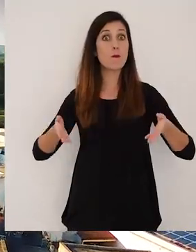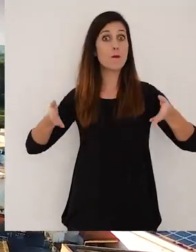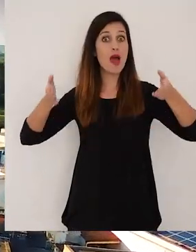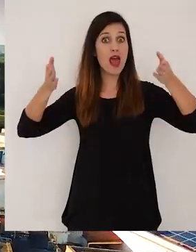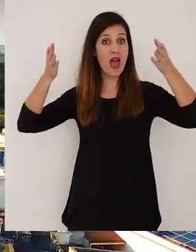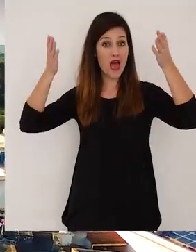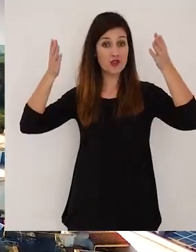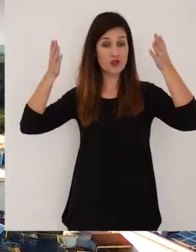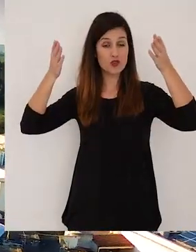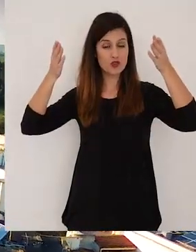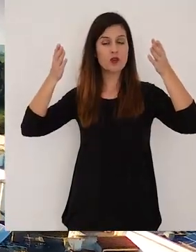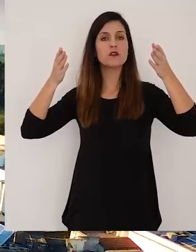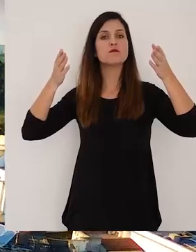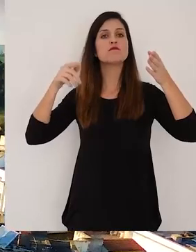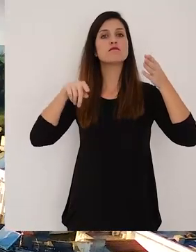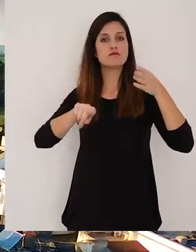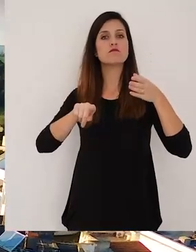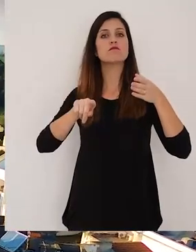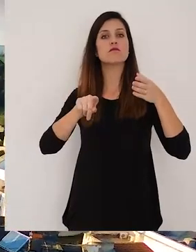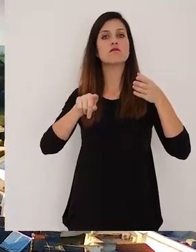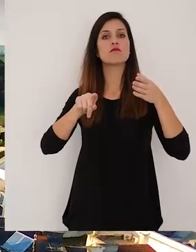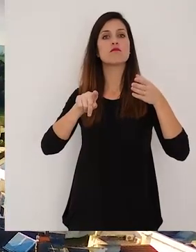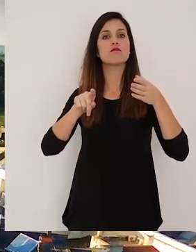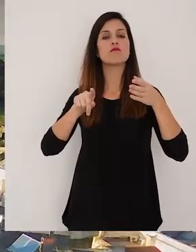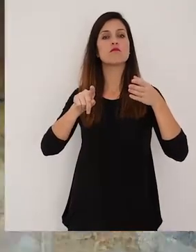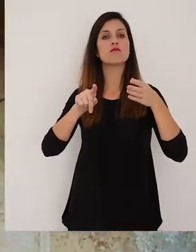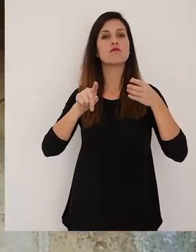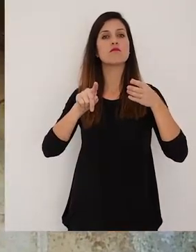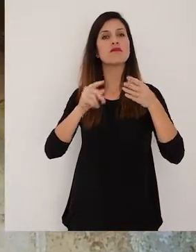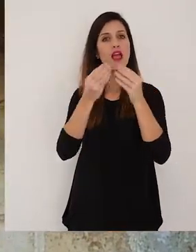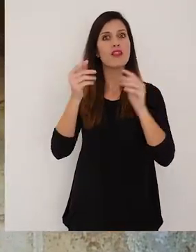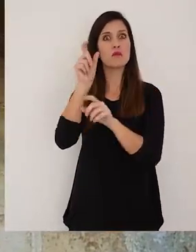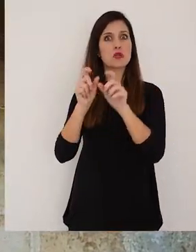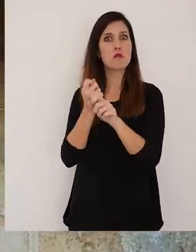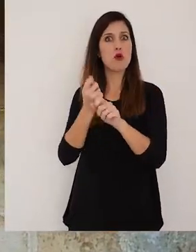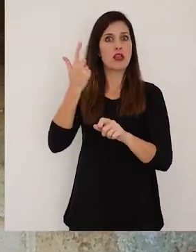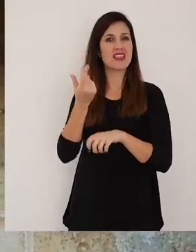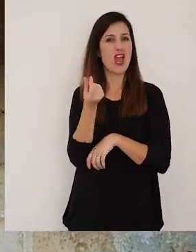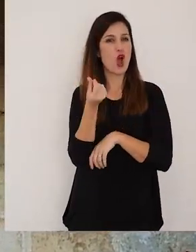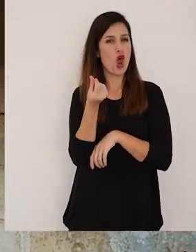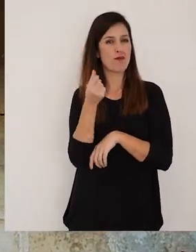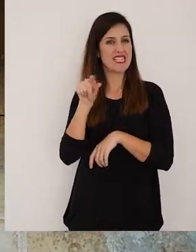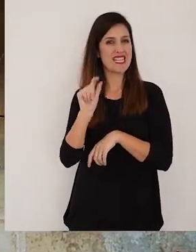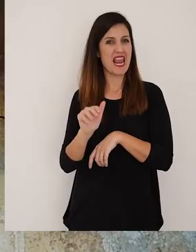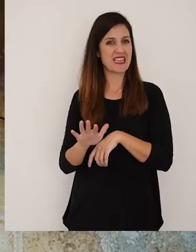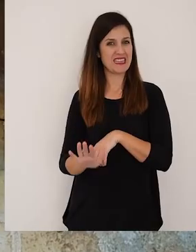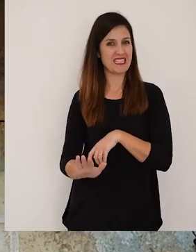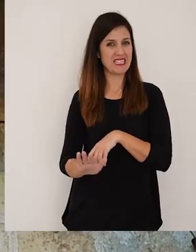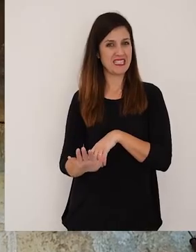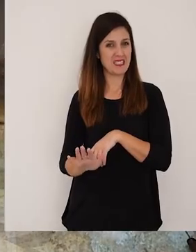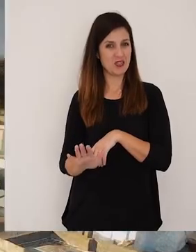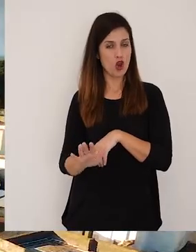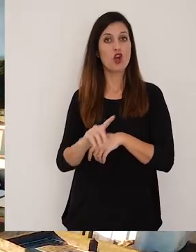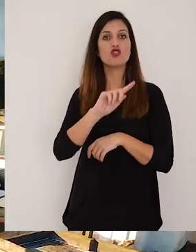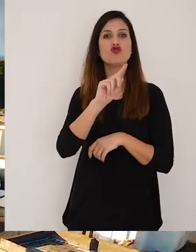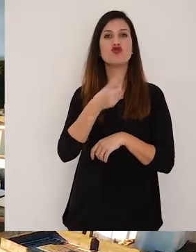Il palazzo ospitò eminenti figure della cultura salentina, tra cui l'economista Antonio De Viti De Marco e il poeta